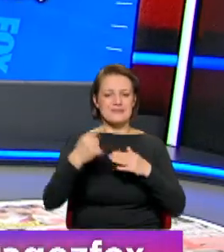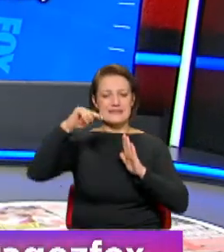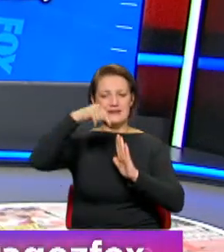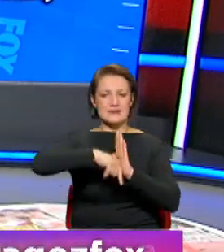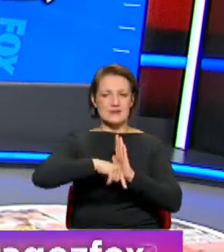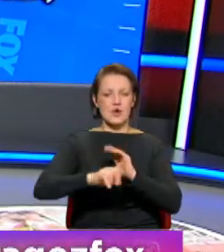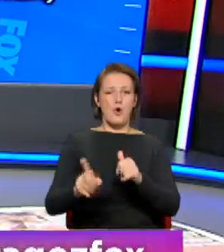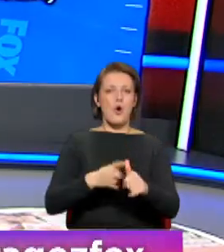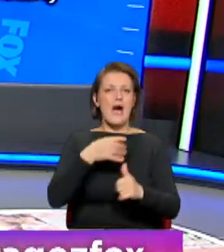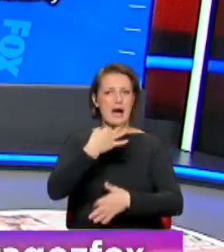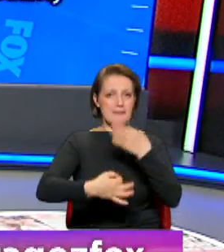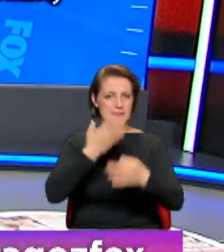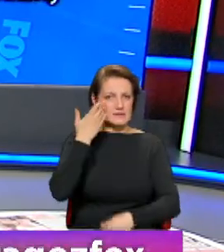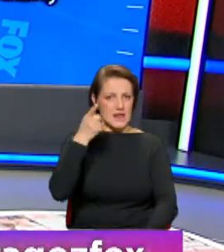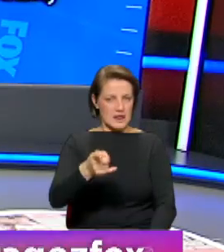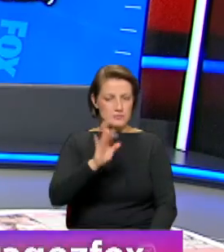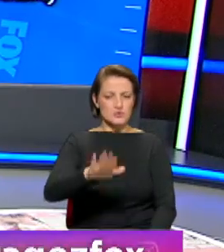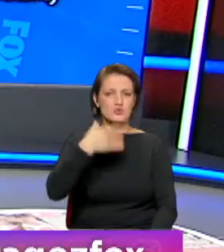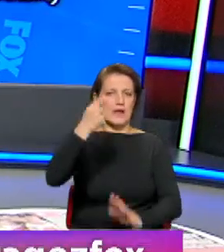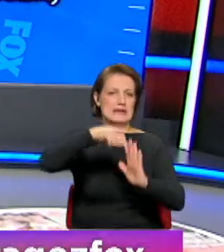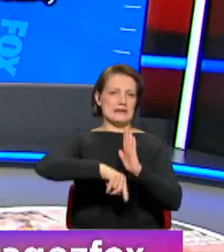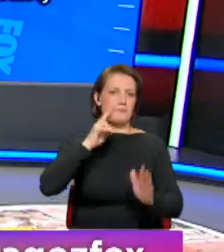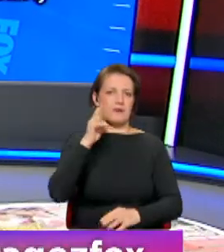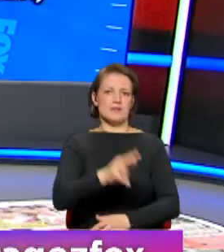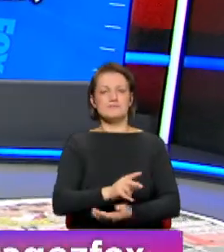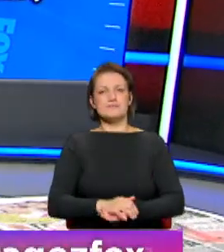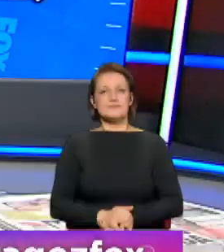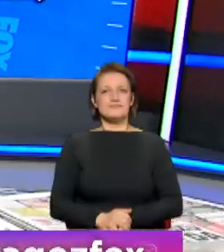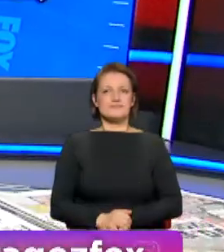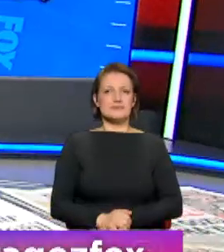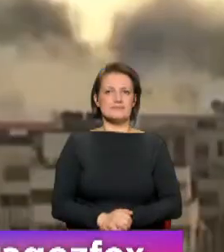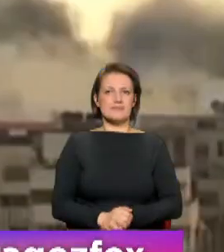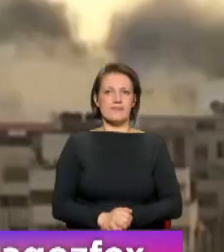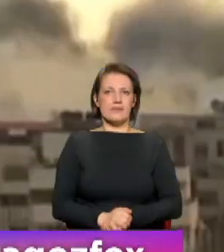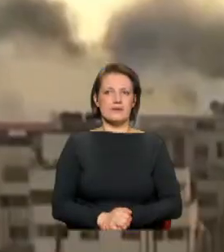detayları. Önce haberimizi izleyelim. Ondan sonra da detaylarına bakalım.